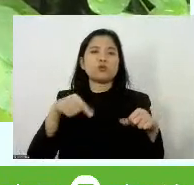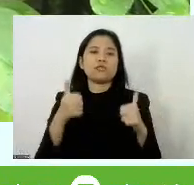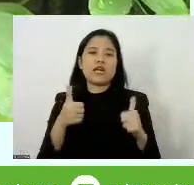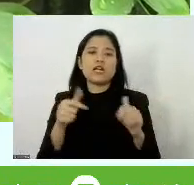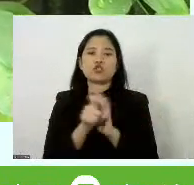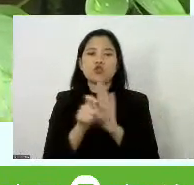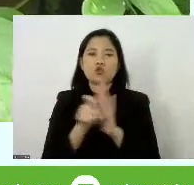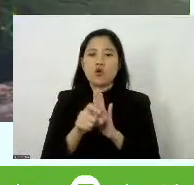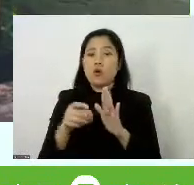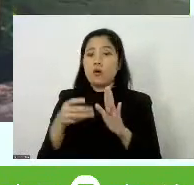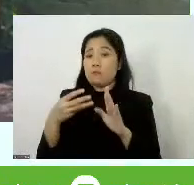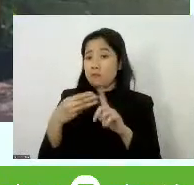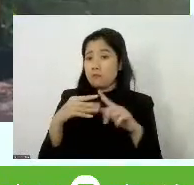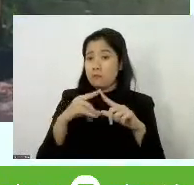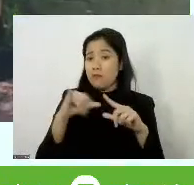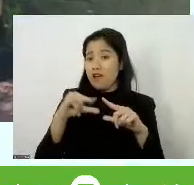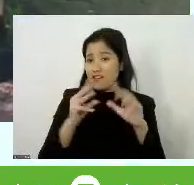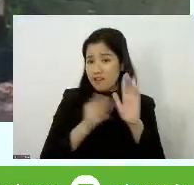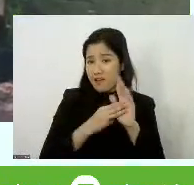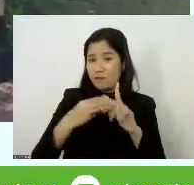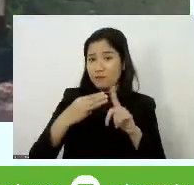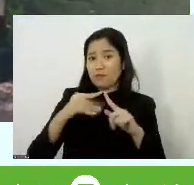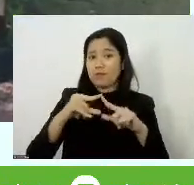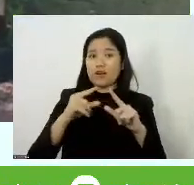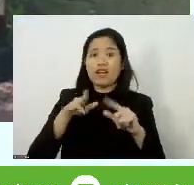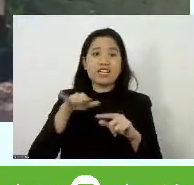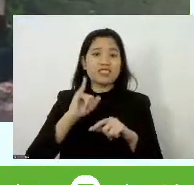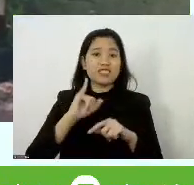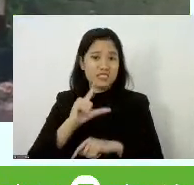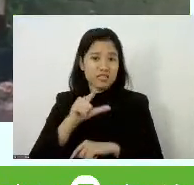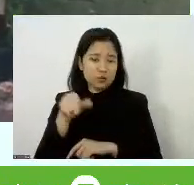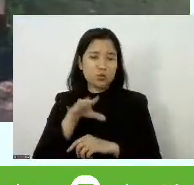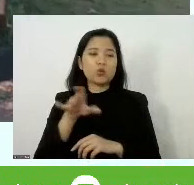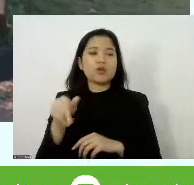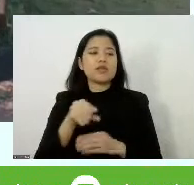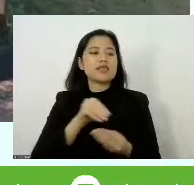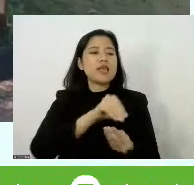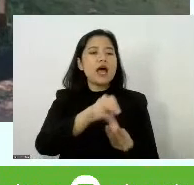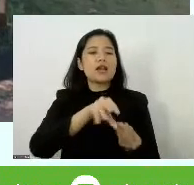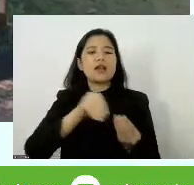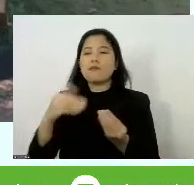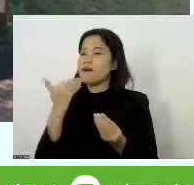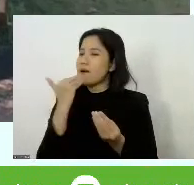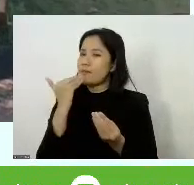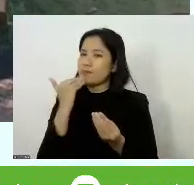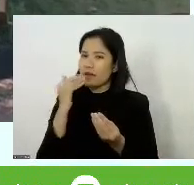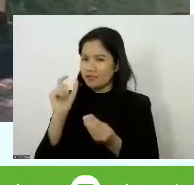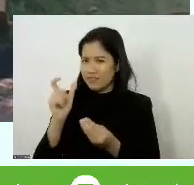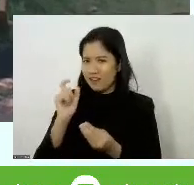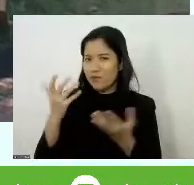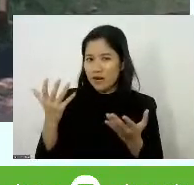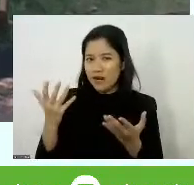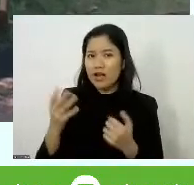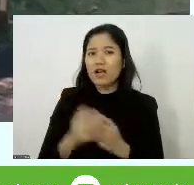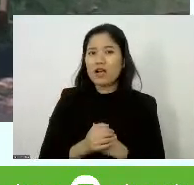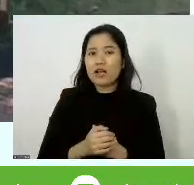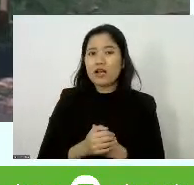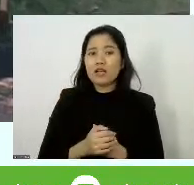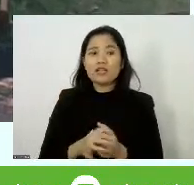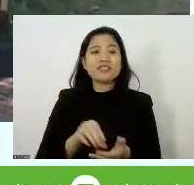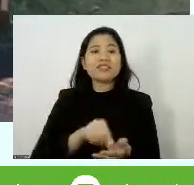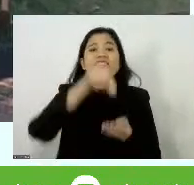bayam Brazil kalau kamu tahu itu gampang banget untuk ditanam Gimana caranya muncul kasih tahu ke temen-temen berbohong